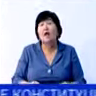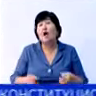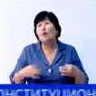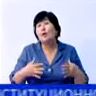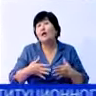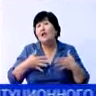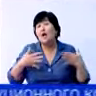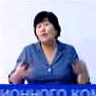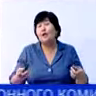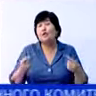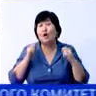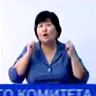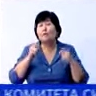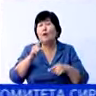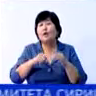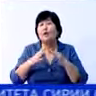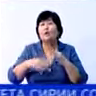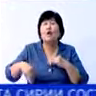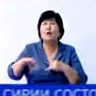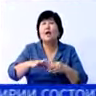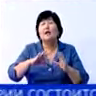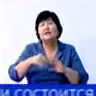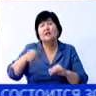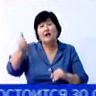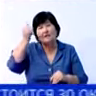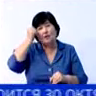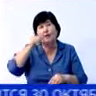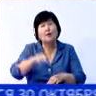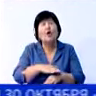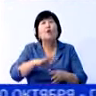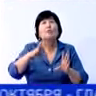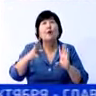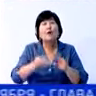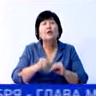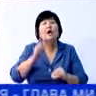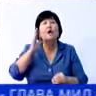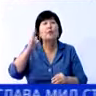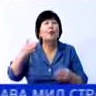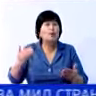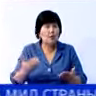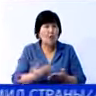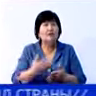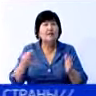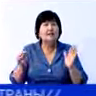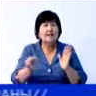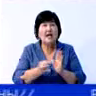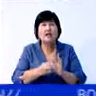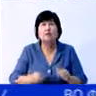Празднование большого юбилея родного аула сельчане запомнят надолго. Подведены итоги, впереди новые цели.